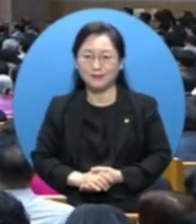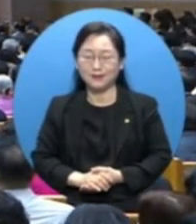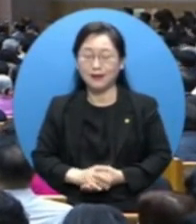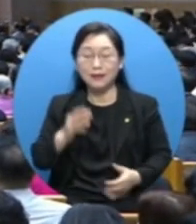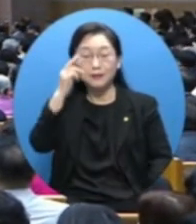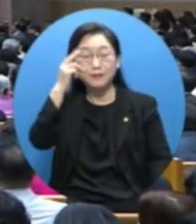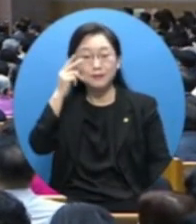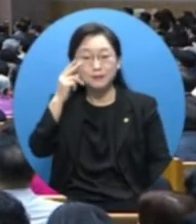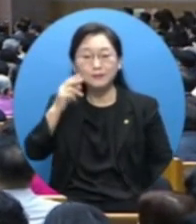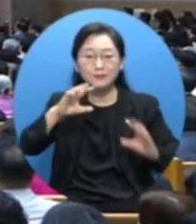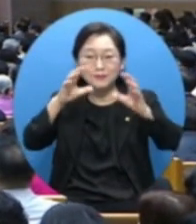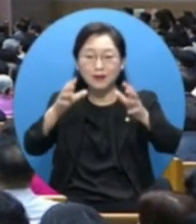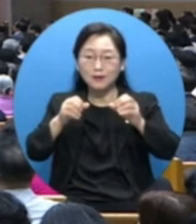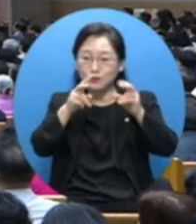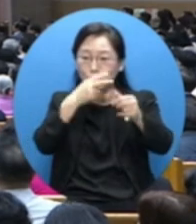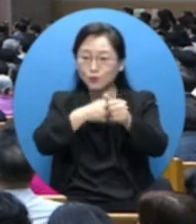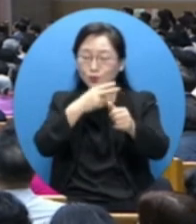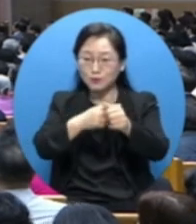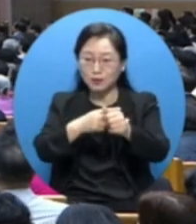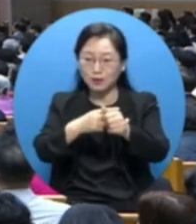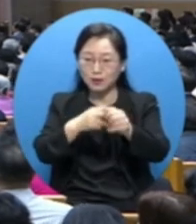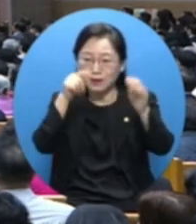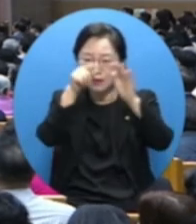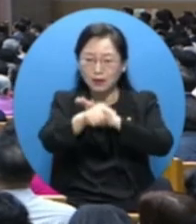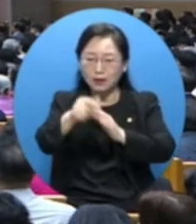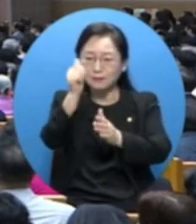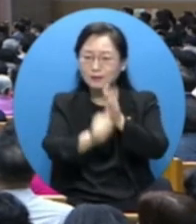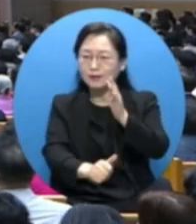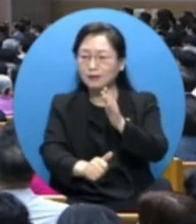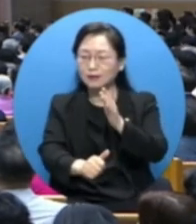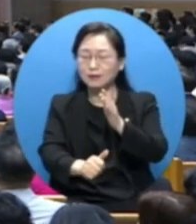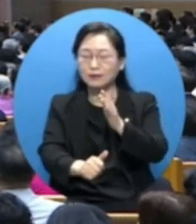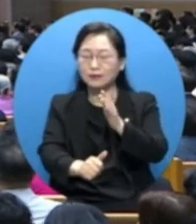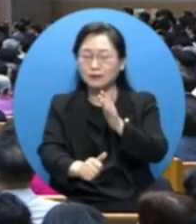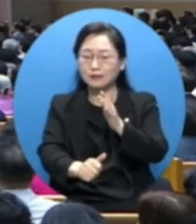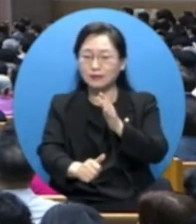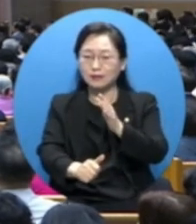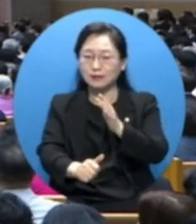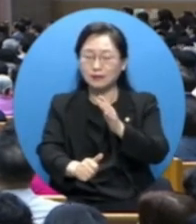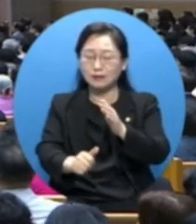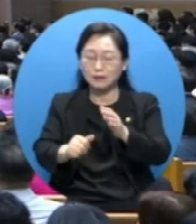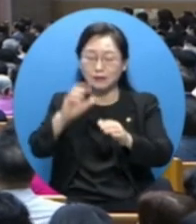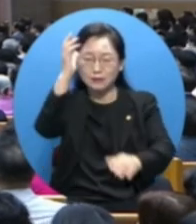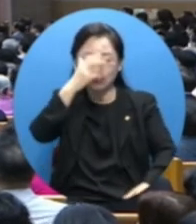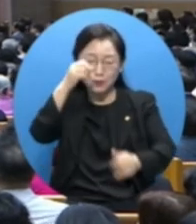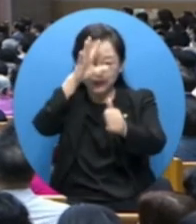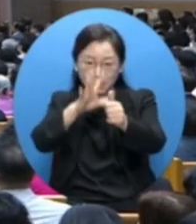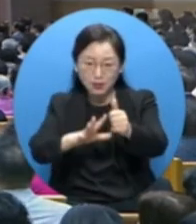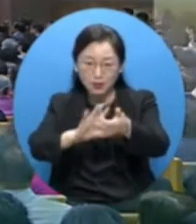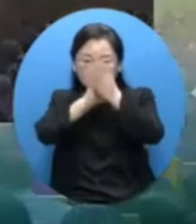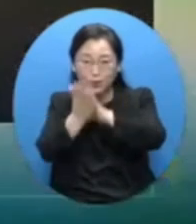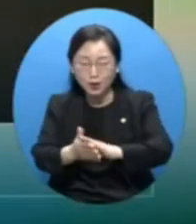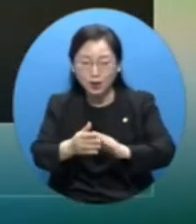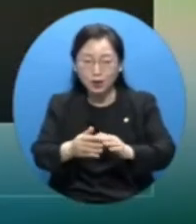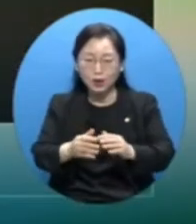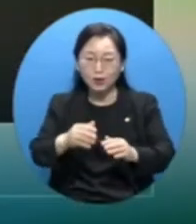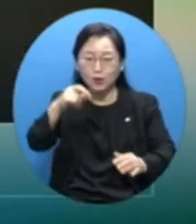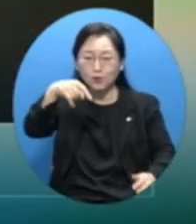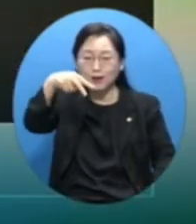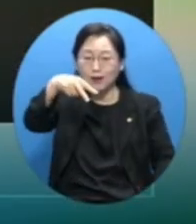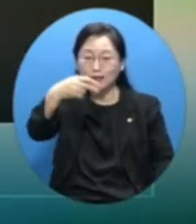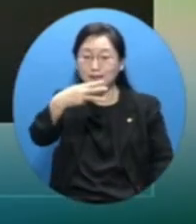미국에 선교사로 갔다가 실패하고 돌아와서 성령과 변화된 요한의 세례는 1738년